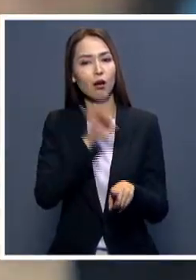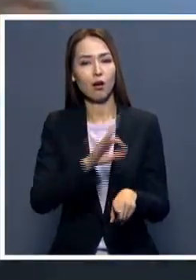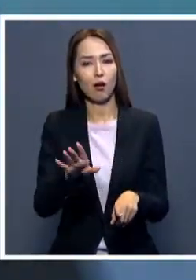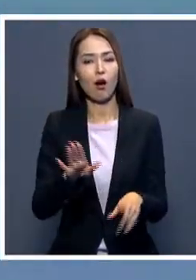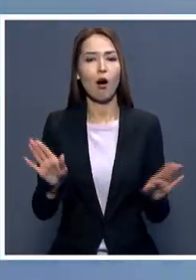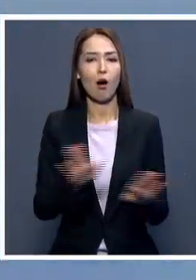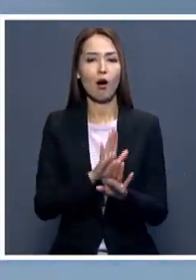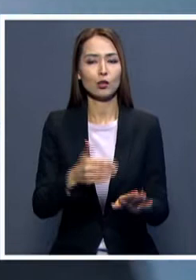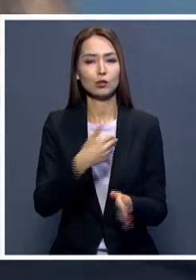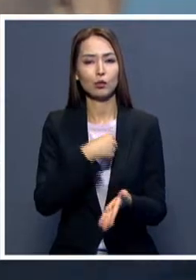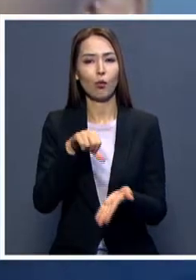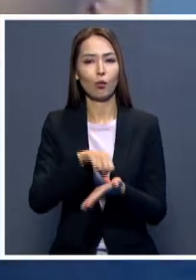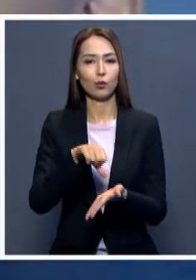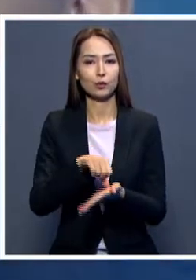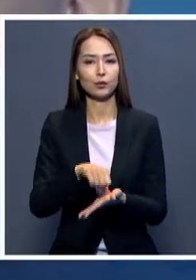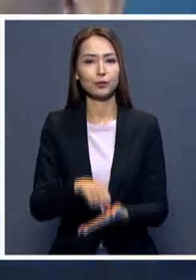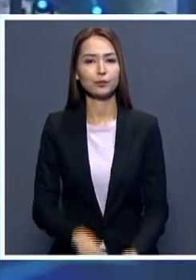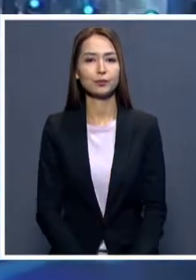ел мерейін асқақтату.